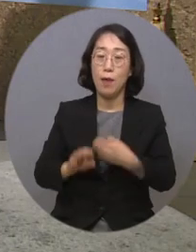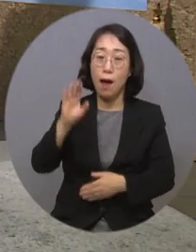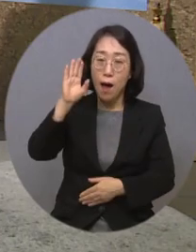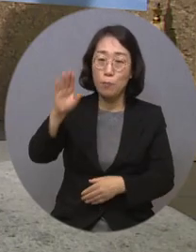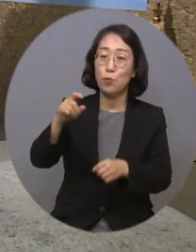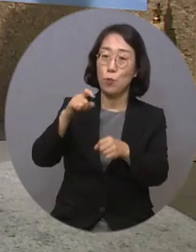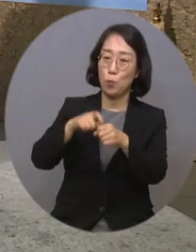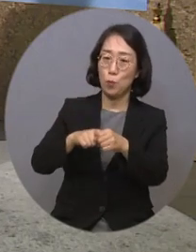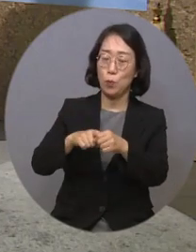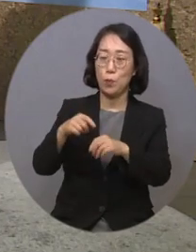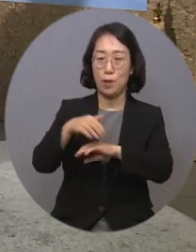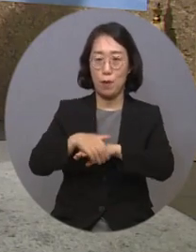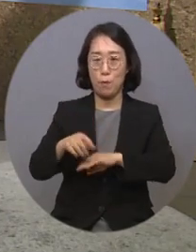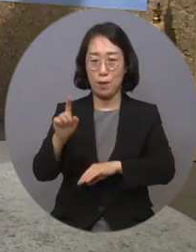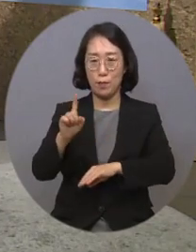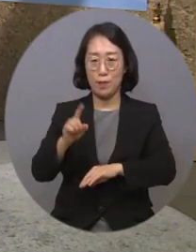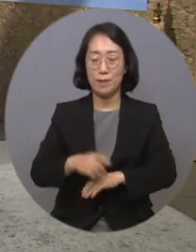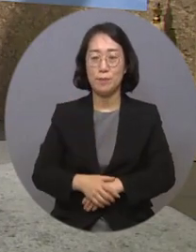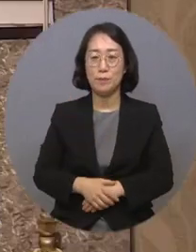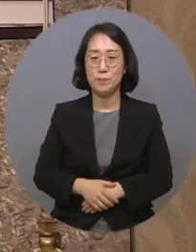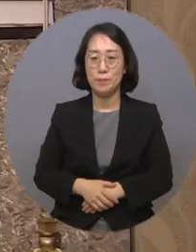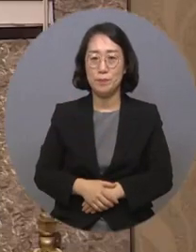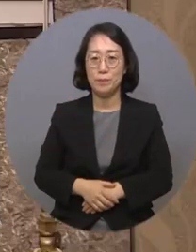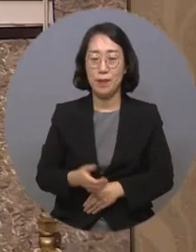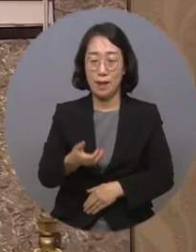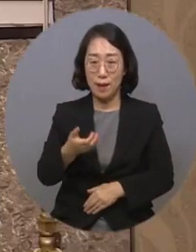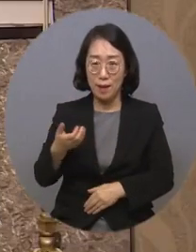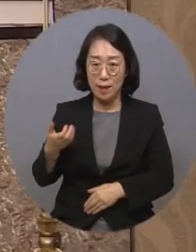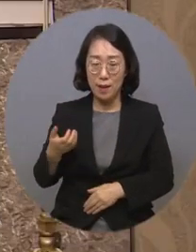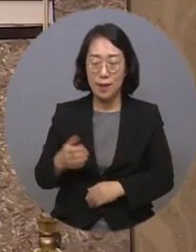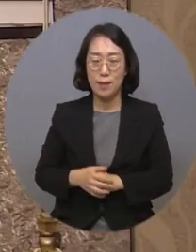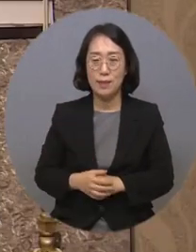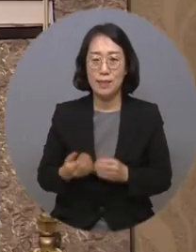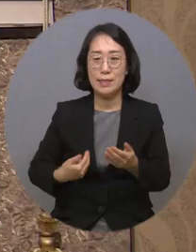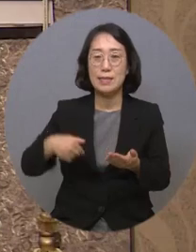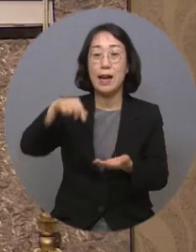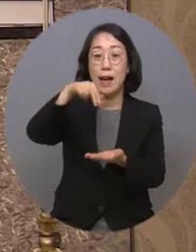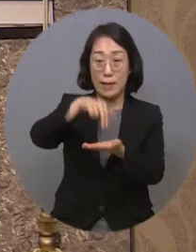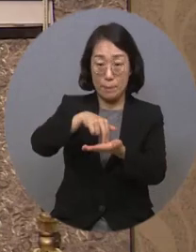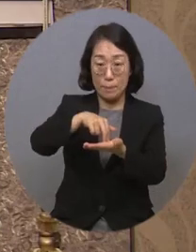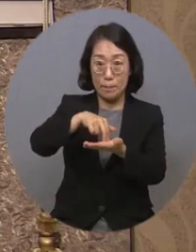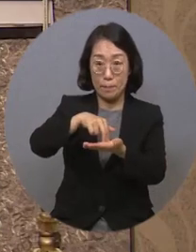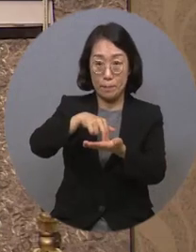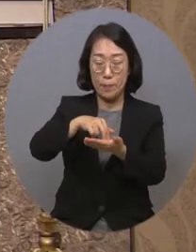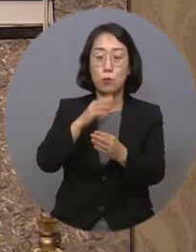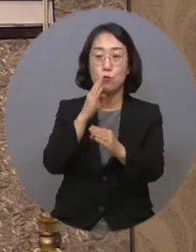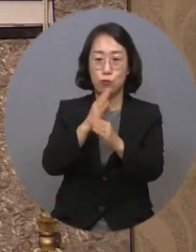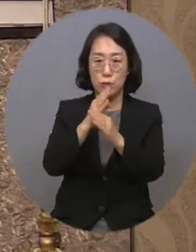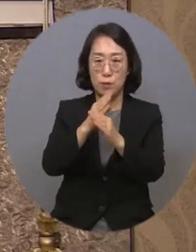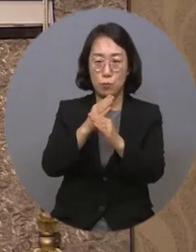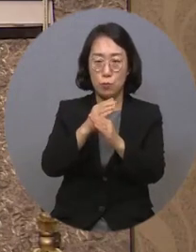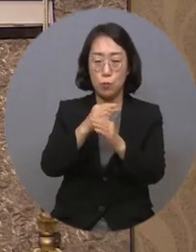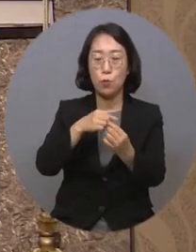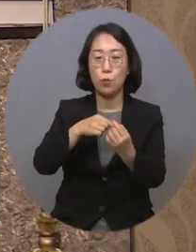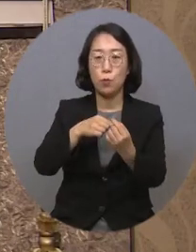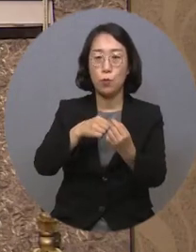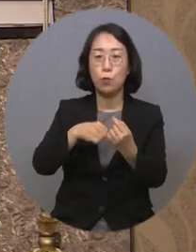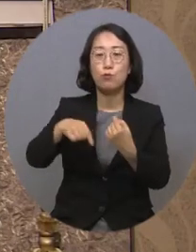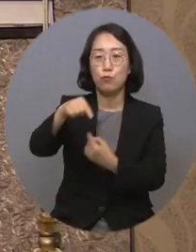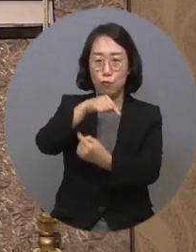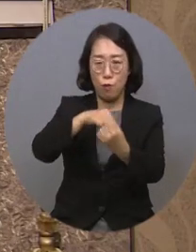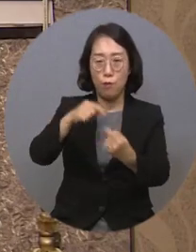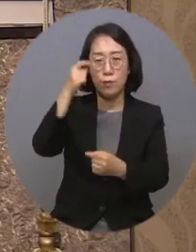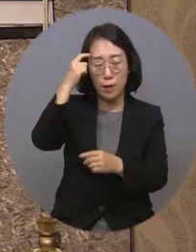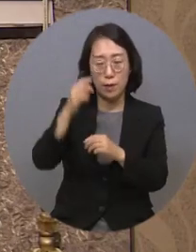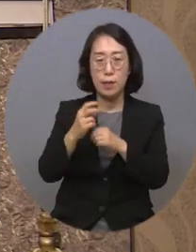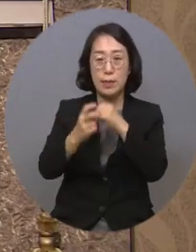계획이 궁금합니다. 일단은 아까 이제 자립 쪽에 중심을 많이 이제 맞춰서 운영을 하려고 생각하고요. 네. 저희가 이제 20년